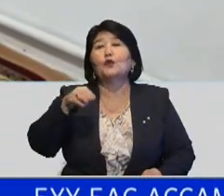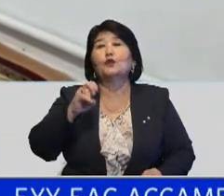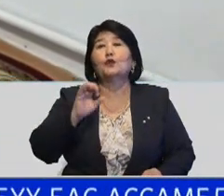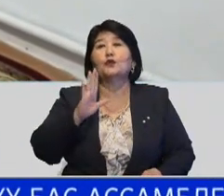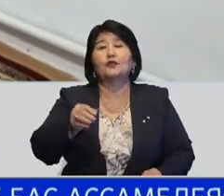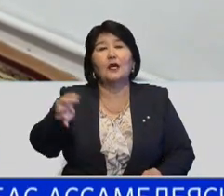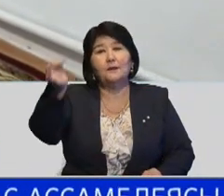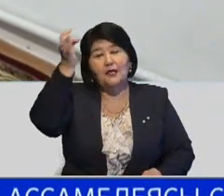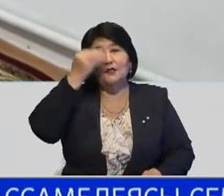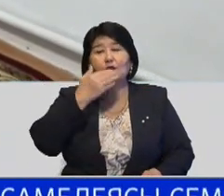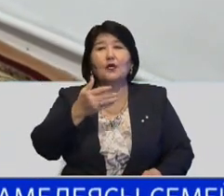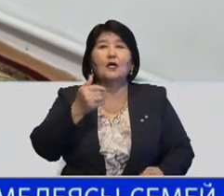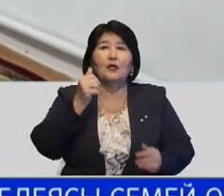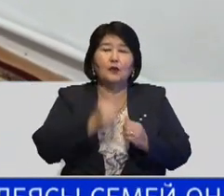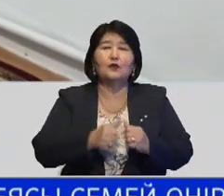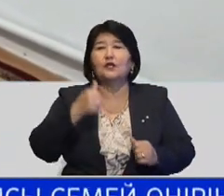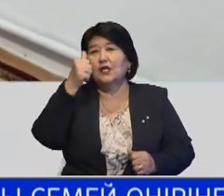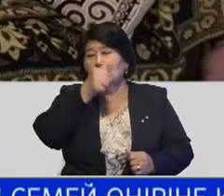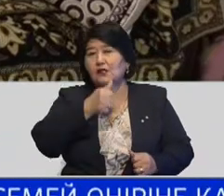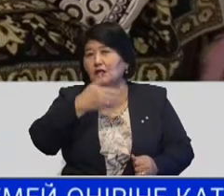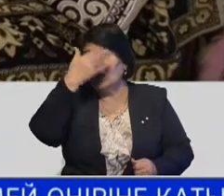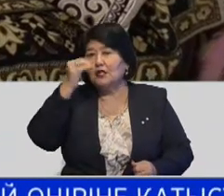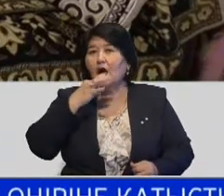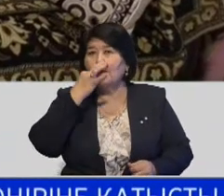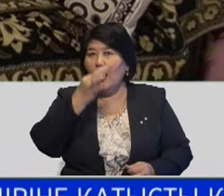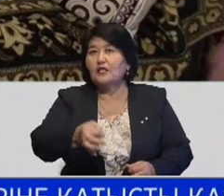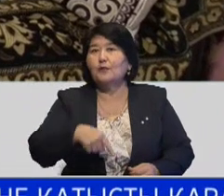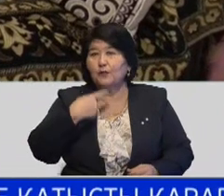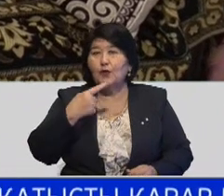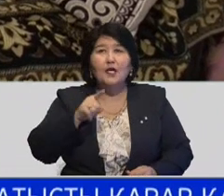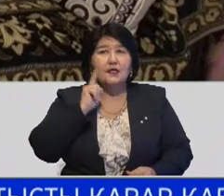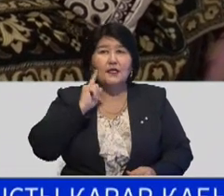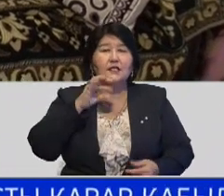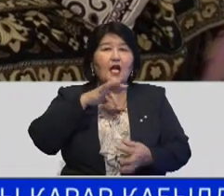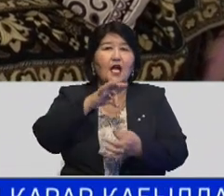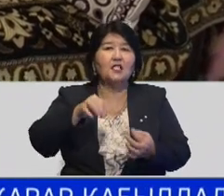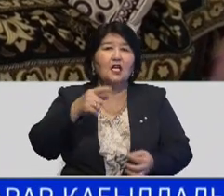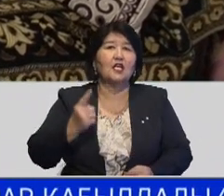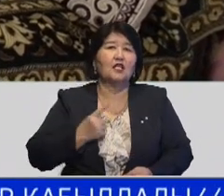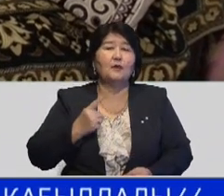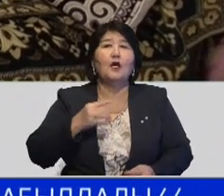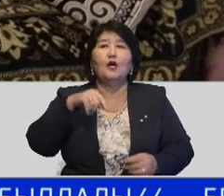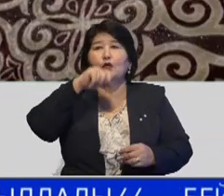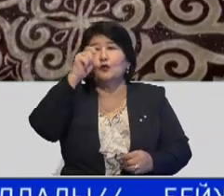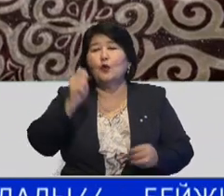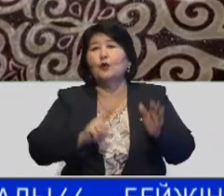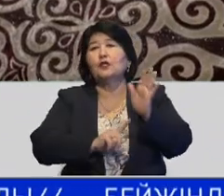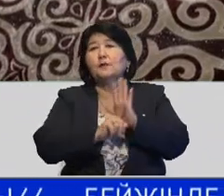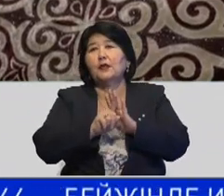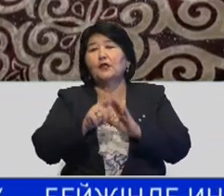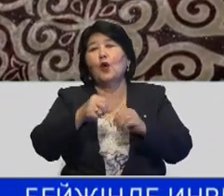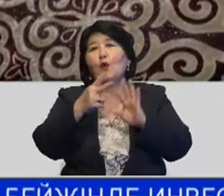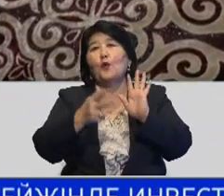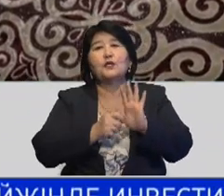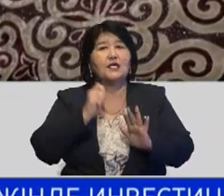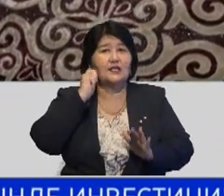Jünisov estelik sorasan kününde, şılında jañılmay aytıp beruge bar. Jastayınan jetim kalgan ol soğuk otu tutanğan sätte